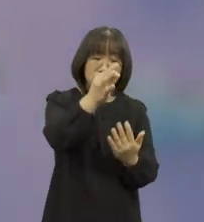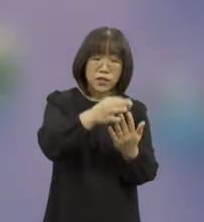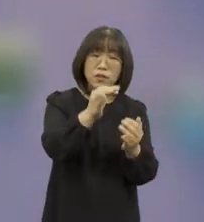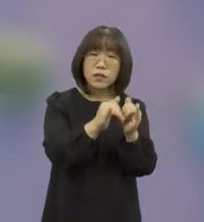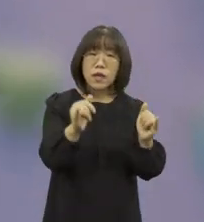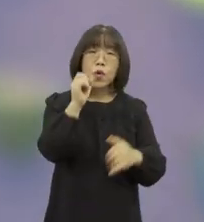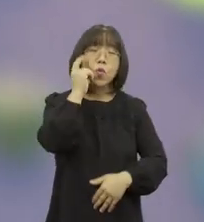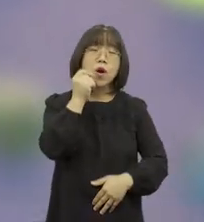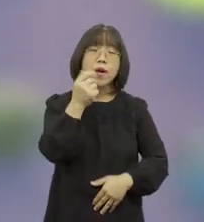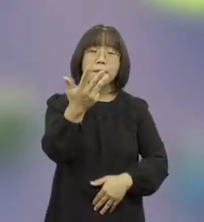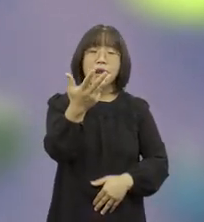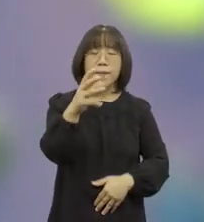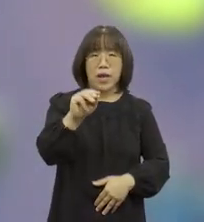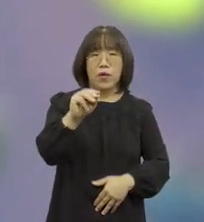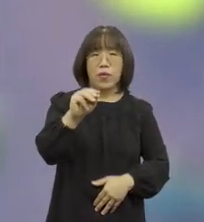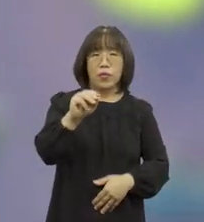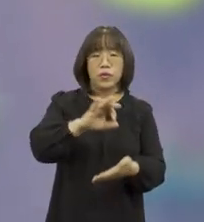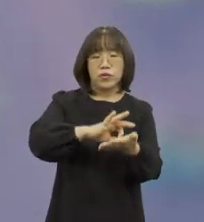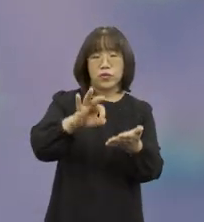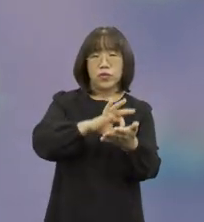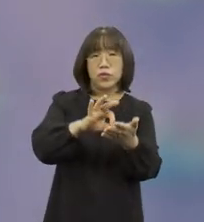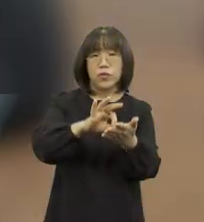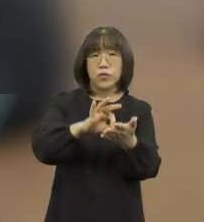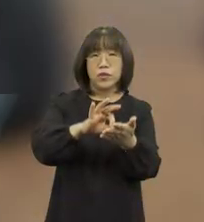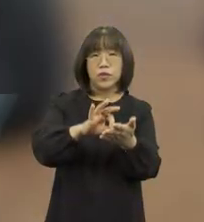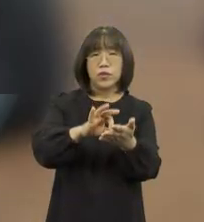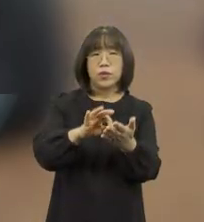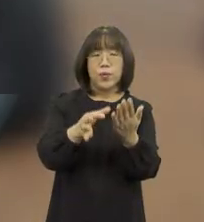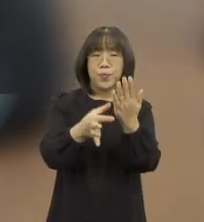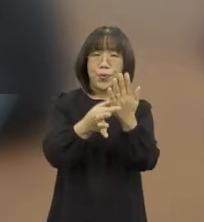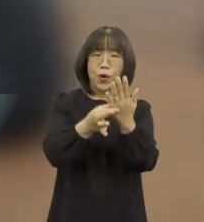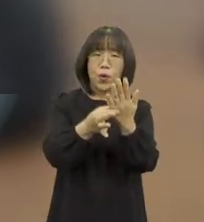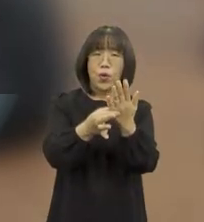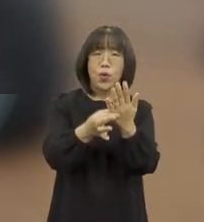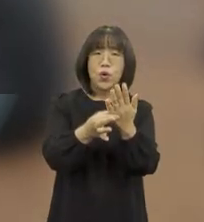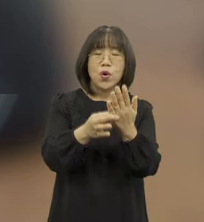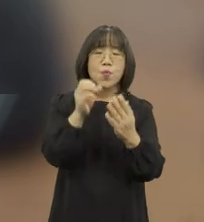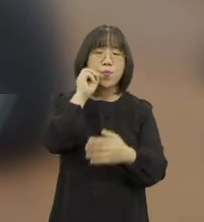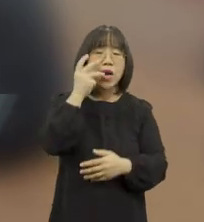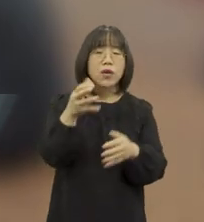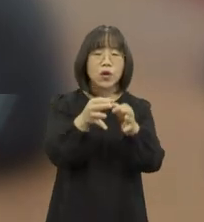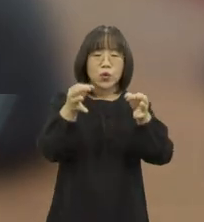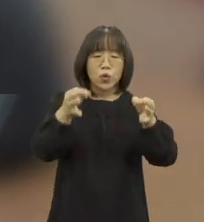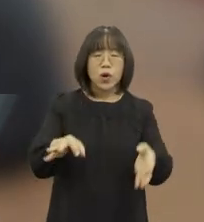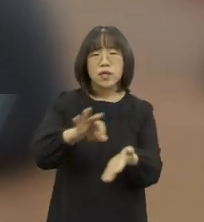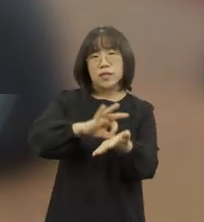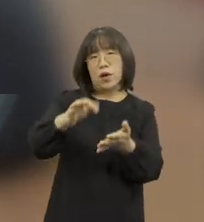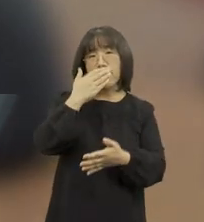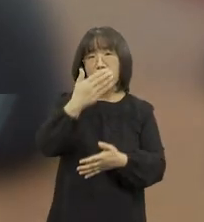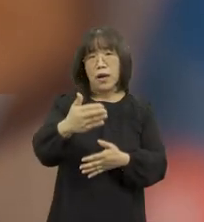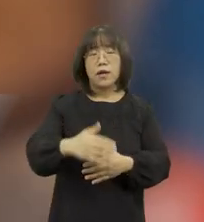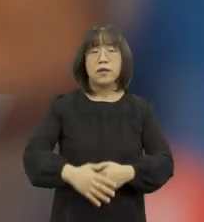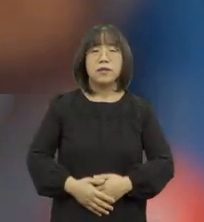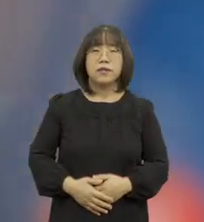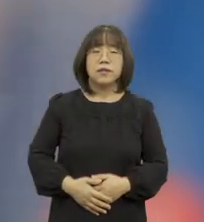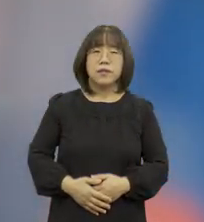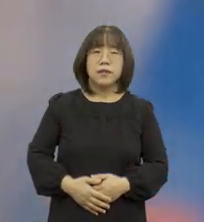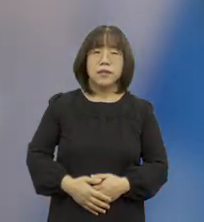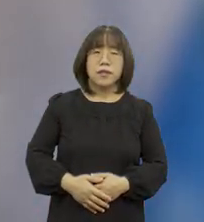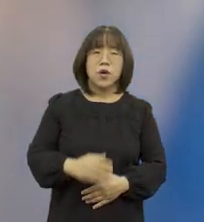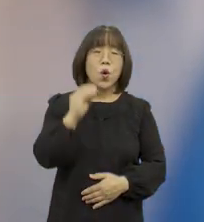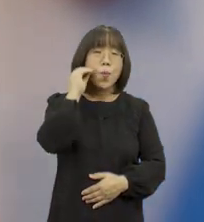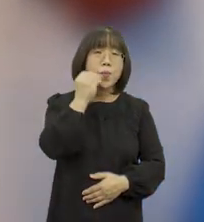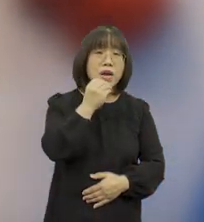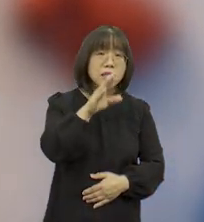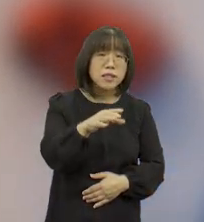선정 대상자는 뭘 8만원 인해 스포츠 강좌 수강료 를 연간 8개월 이상 지원받을 수 있으며 스포츠 강좌